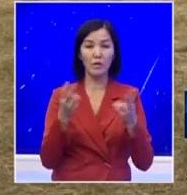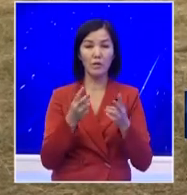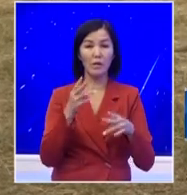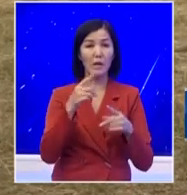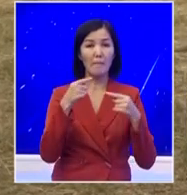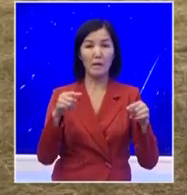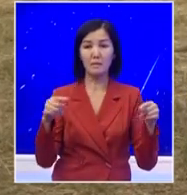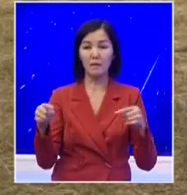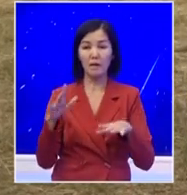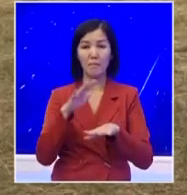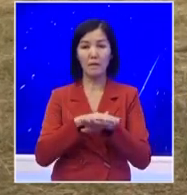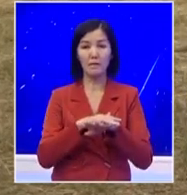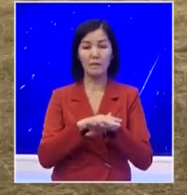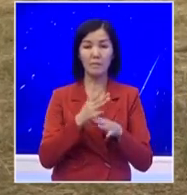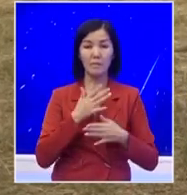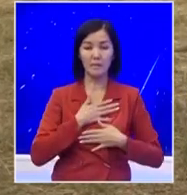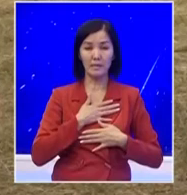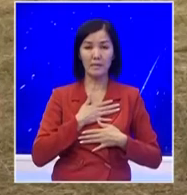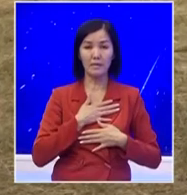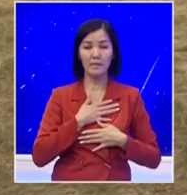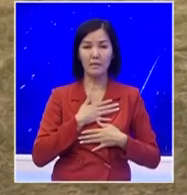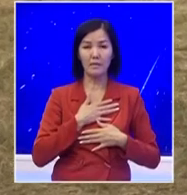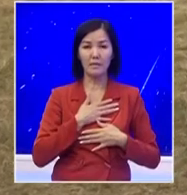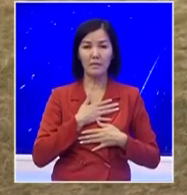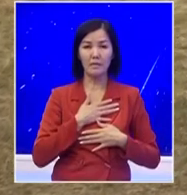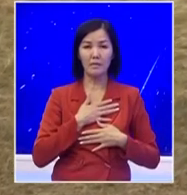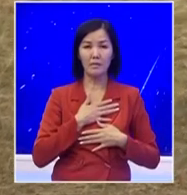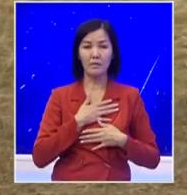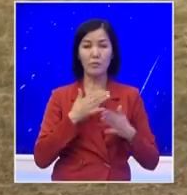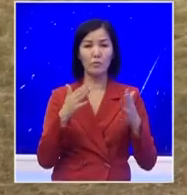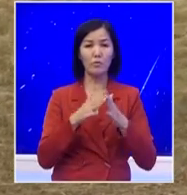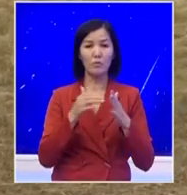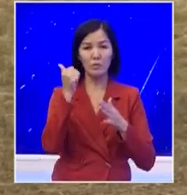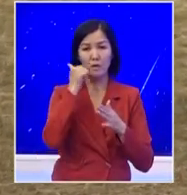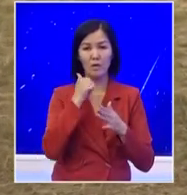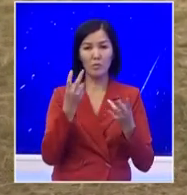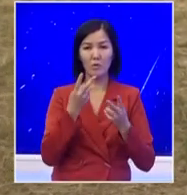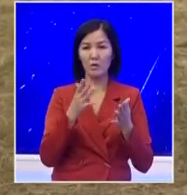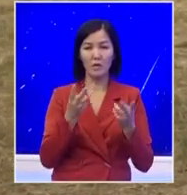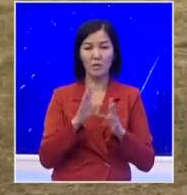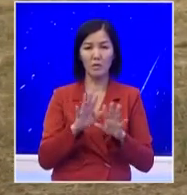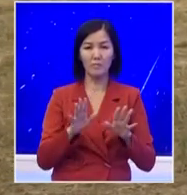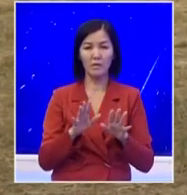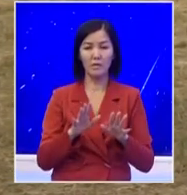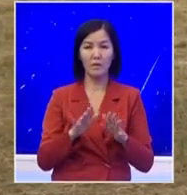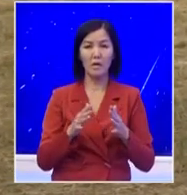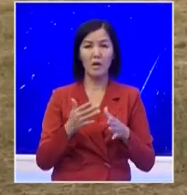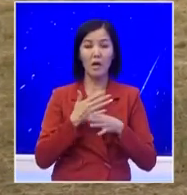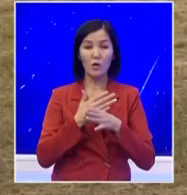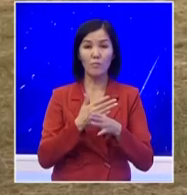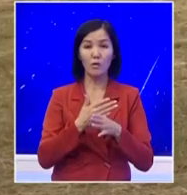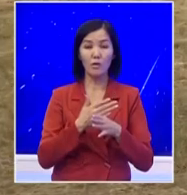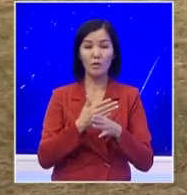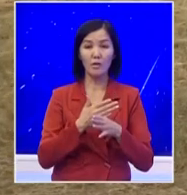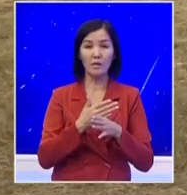біздің қашарымызды, чабанский үйімізді не қылсын, олар алмайды. Осы әлеуметтік көмектің арқасында